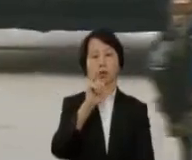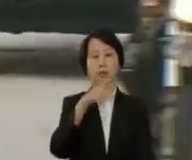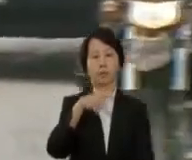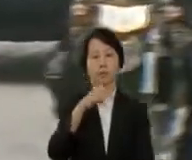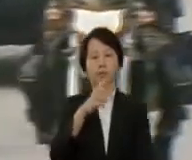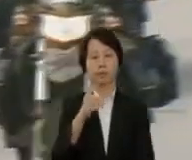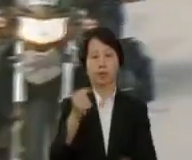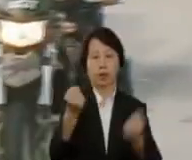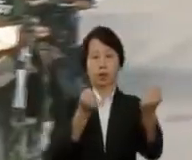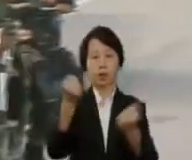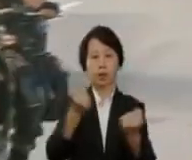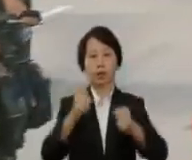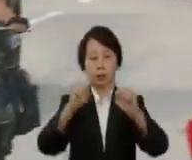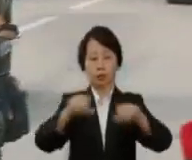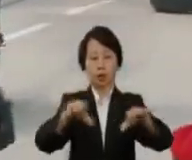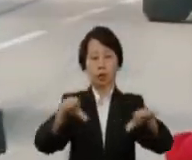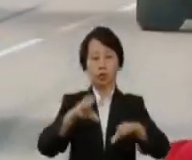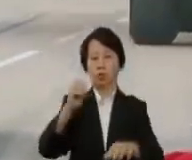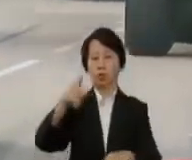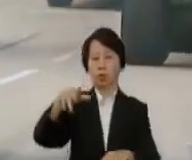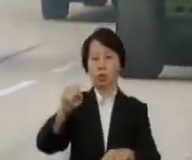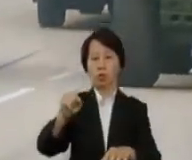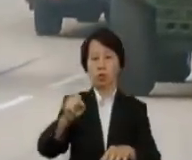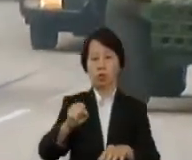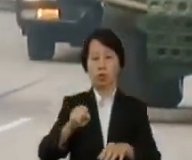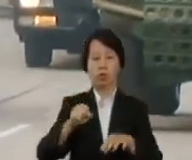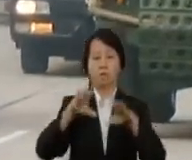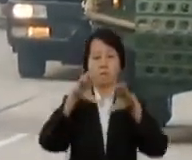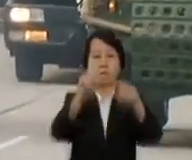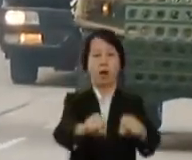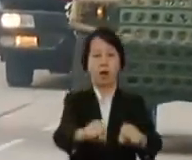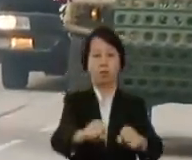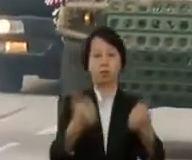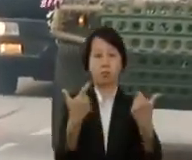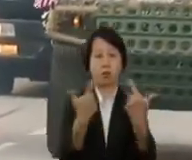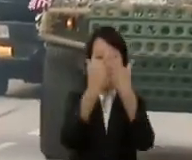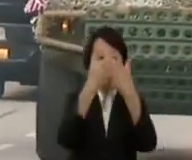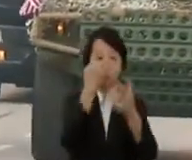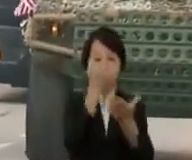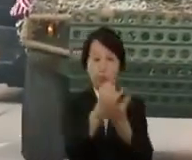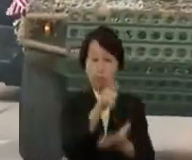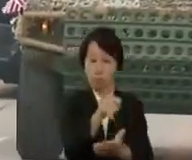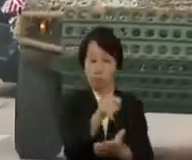Vehicle yang mampu melaksanakan operasi penggempuran melawan keganasan.